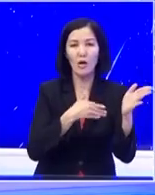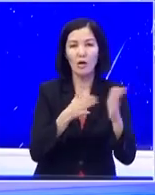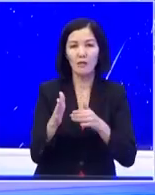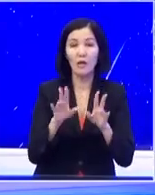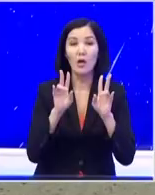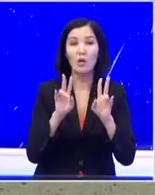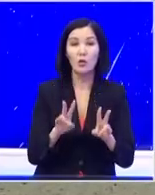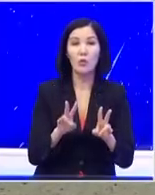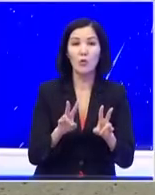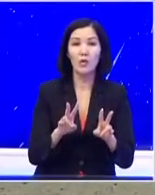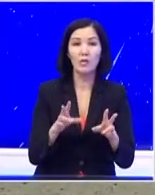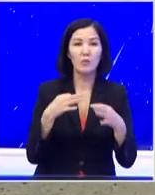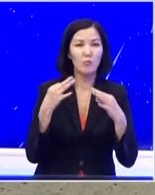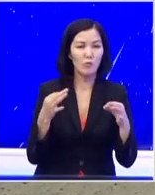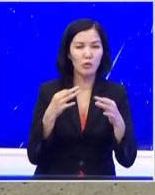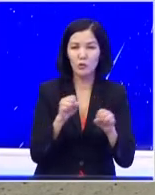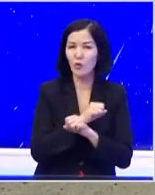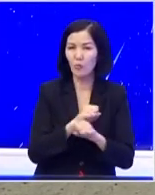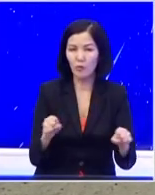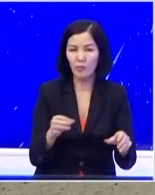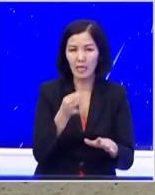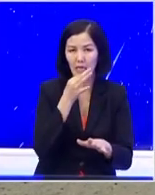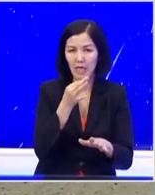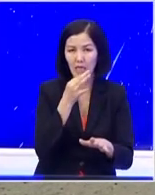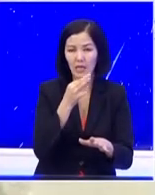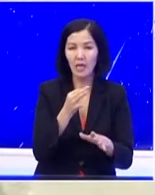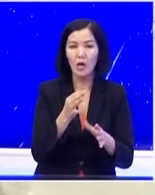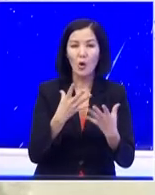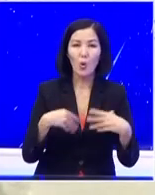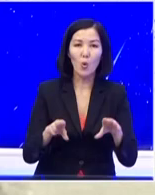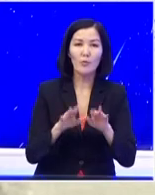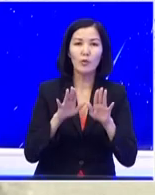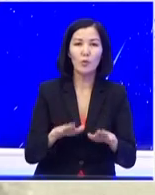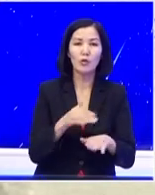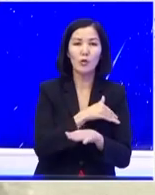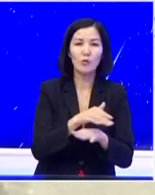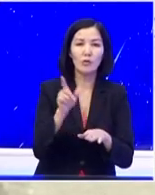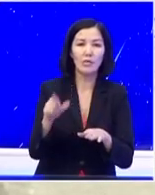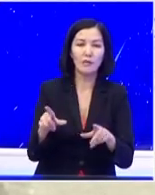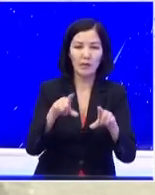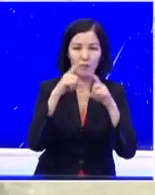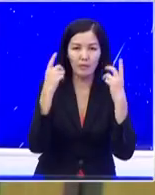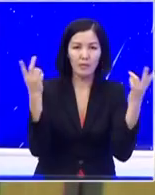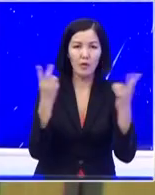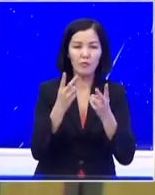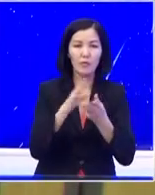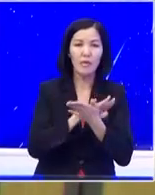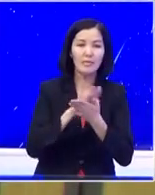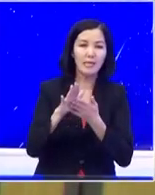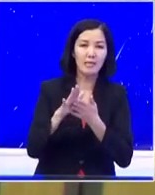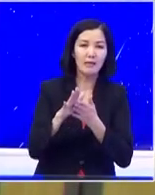Алайда арқаны кеңге салуға босаңысуға ерте. Әлі де болса қоғамды орындарда көшеде азаматтарға бетперде тағып